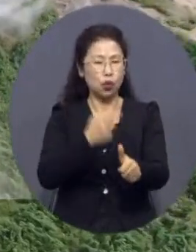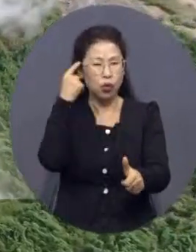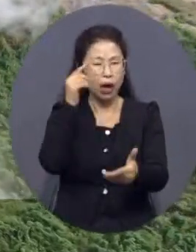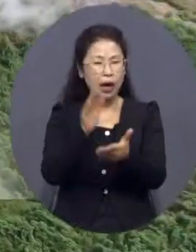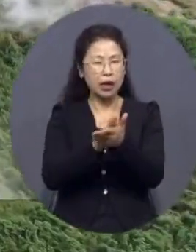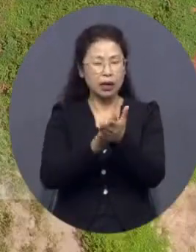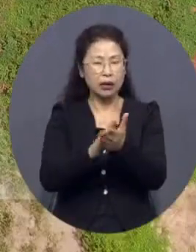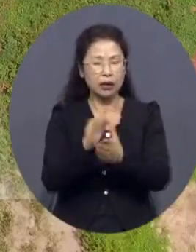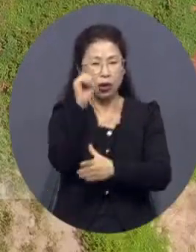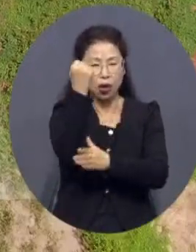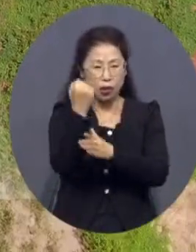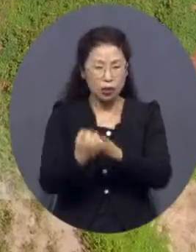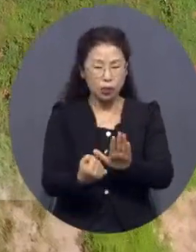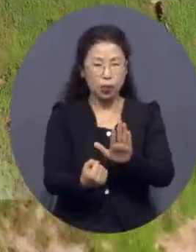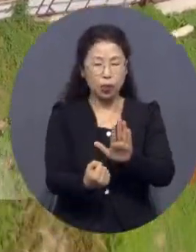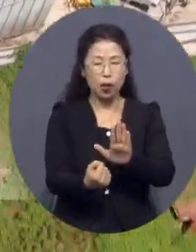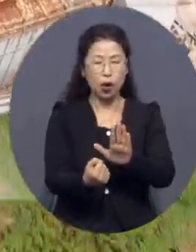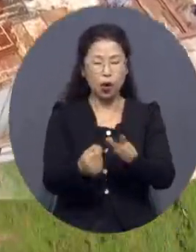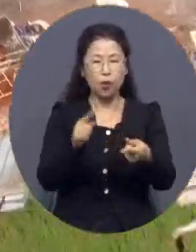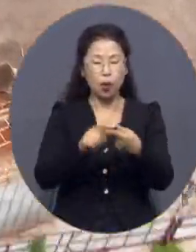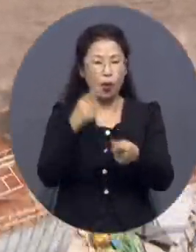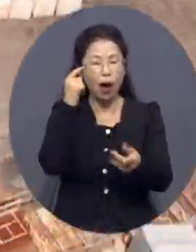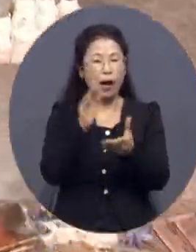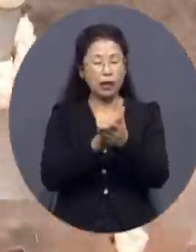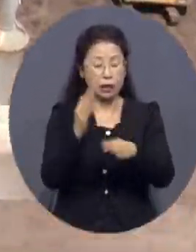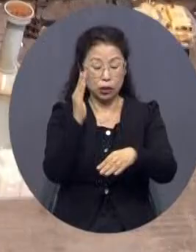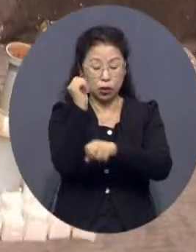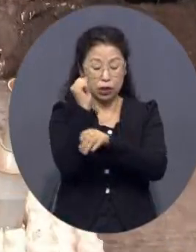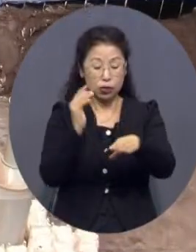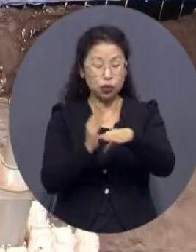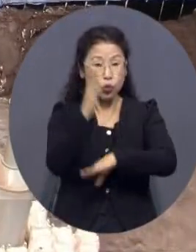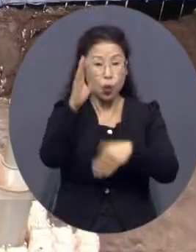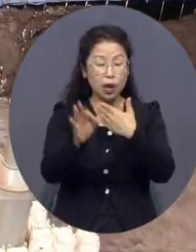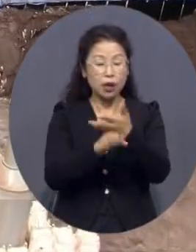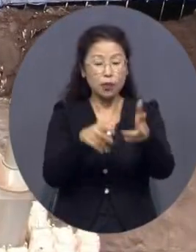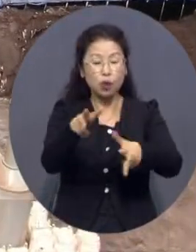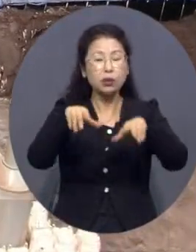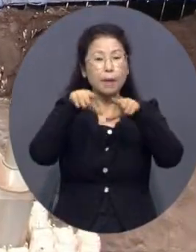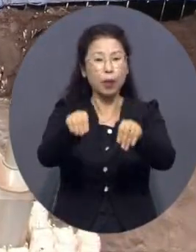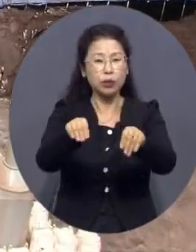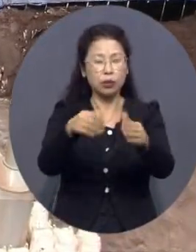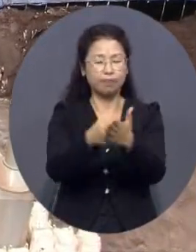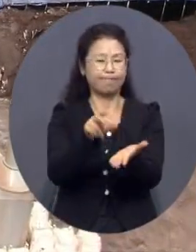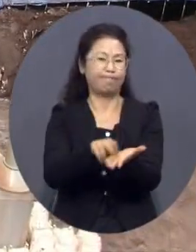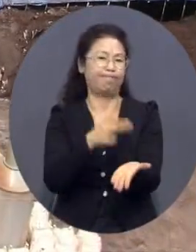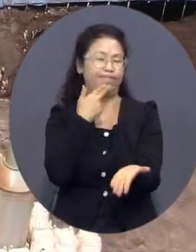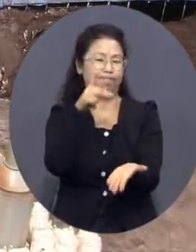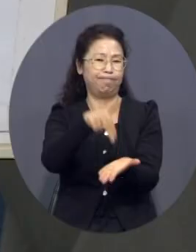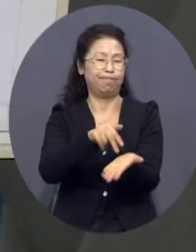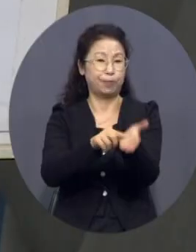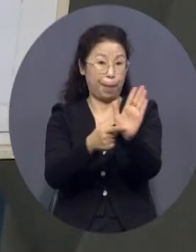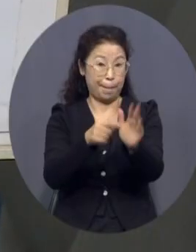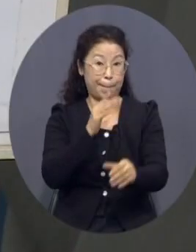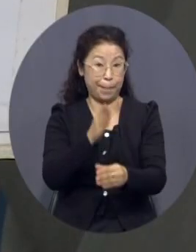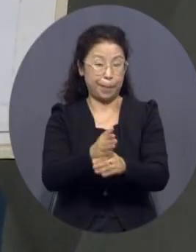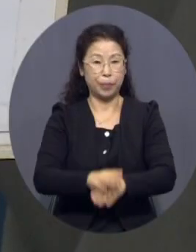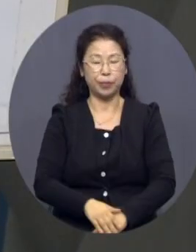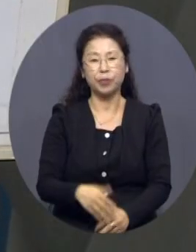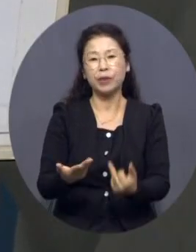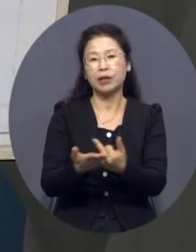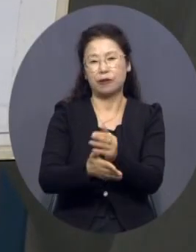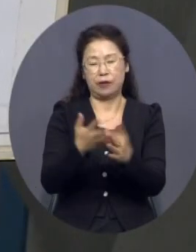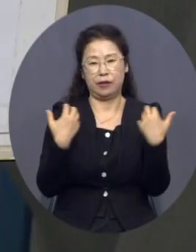오염물질을 관리해 기준치를 초과하면 곧바로 가동이 중단돼 문제가 없다는 입장입니다.